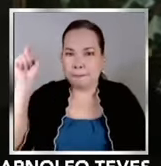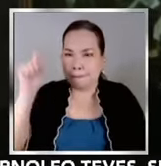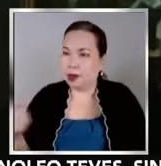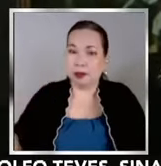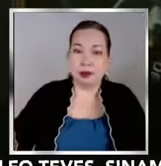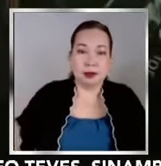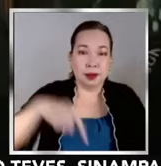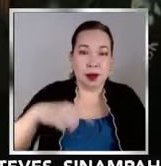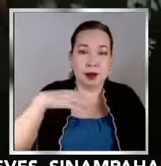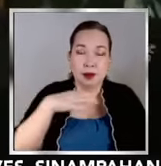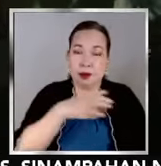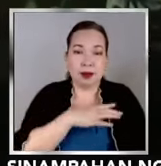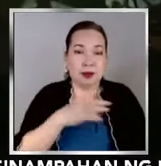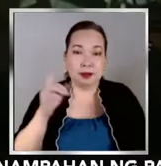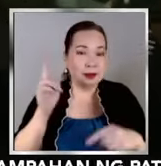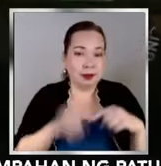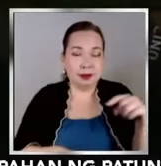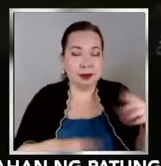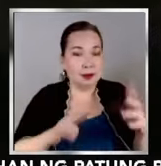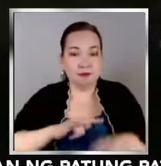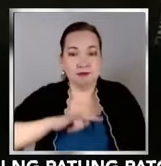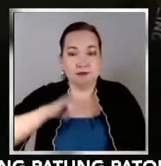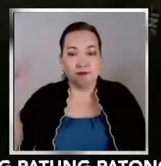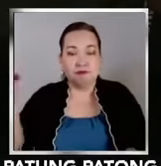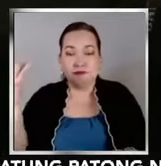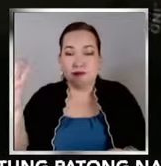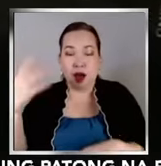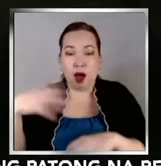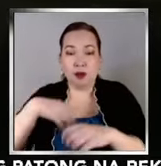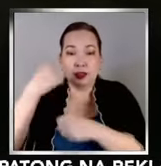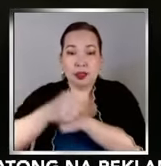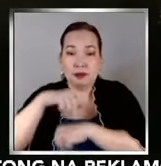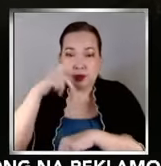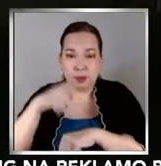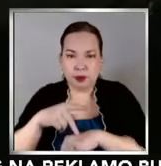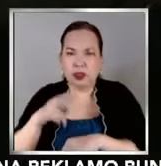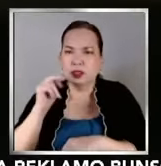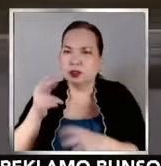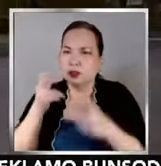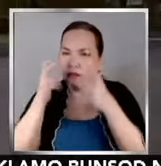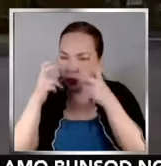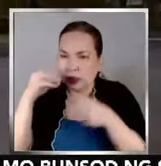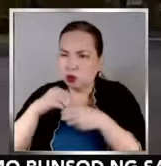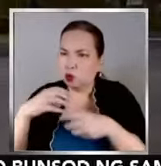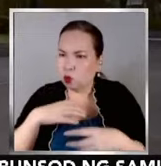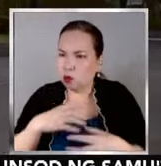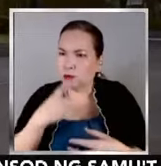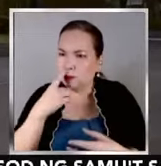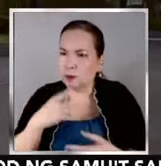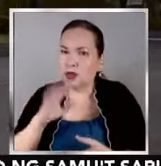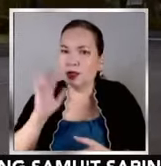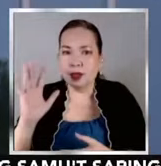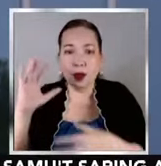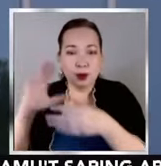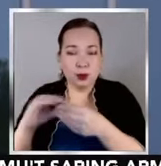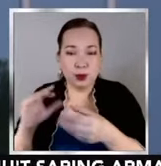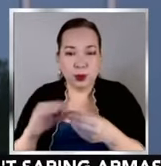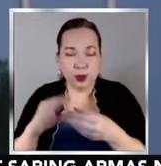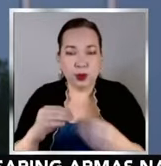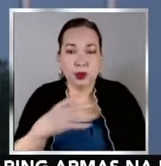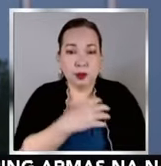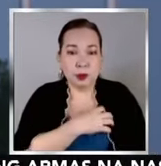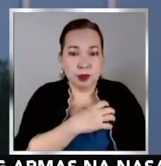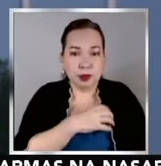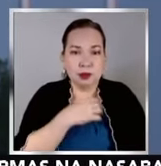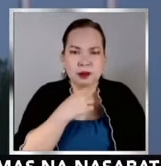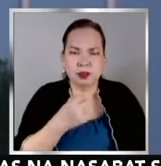siyang authority to travel sa labas ng bansa at gusto rin nilang marinig sa Kongreso ang kanyang panig. Ang PNP nag-alok ng seguridad para sa